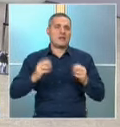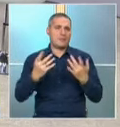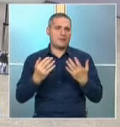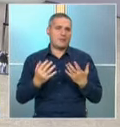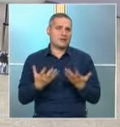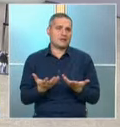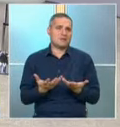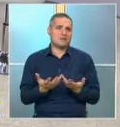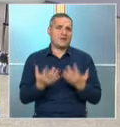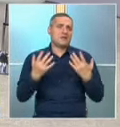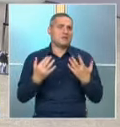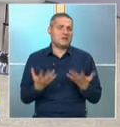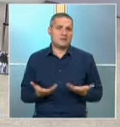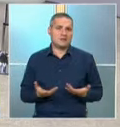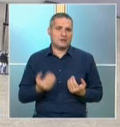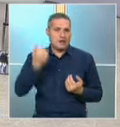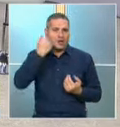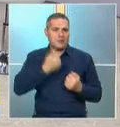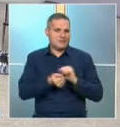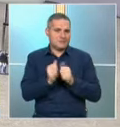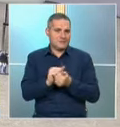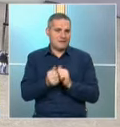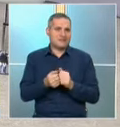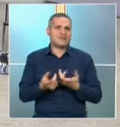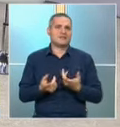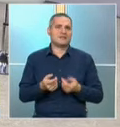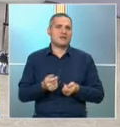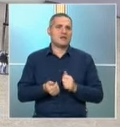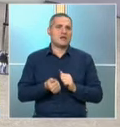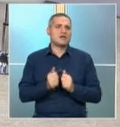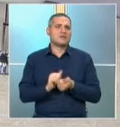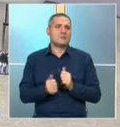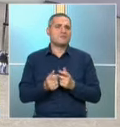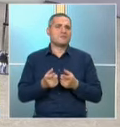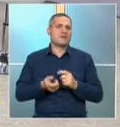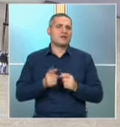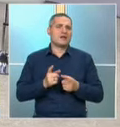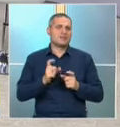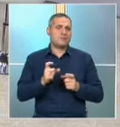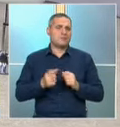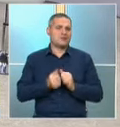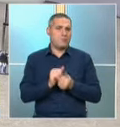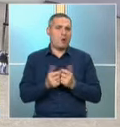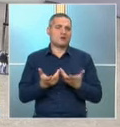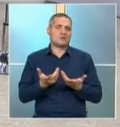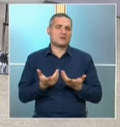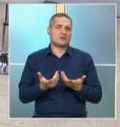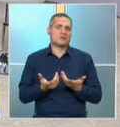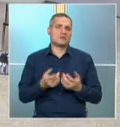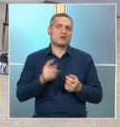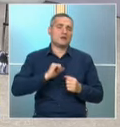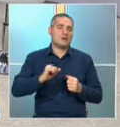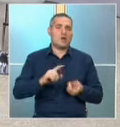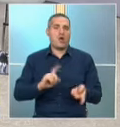математика, математиците добре ли се справят с спорта и обратното, спортните